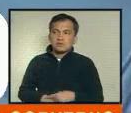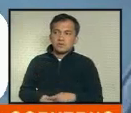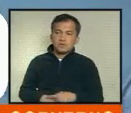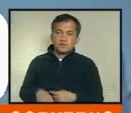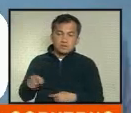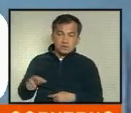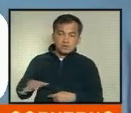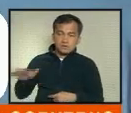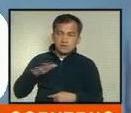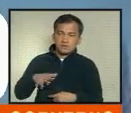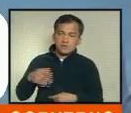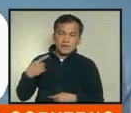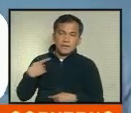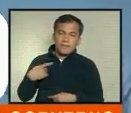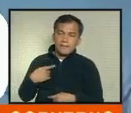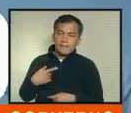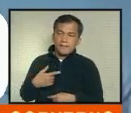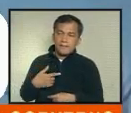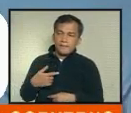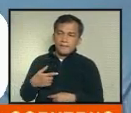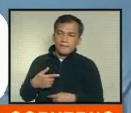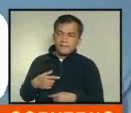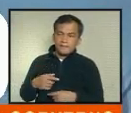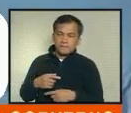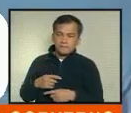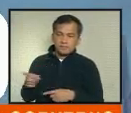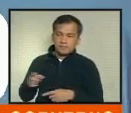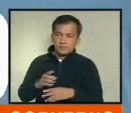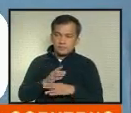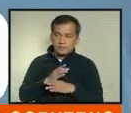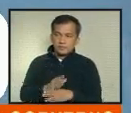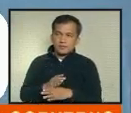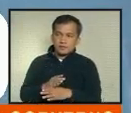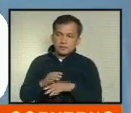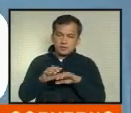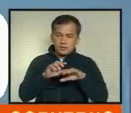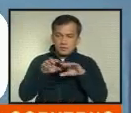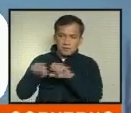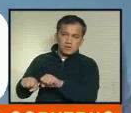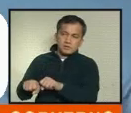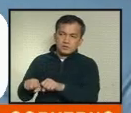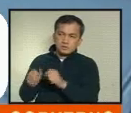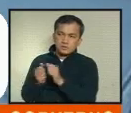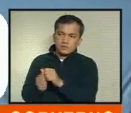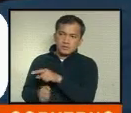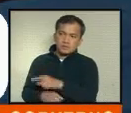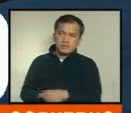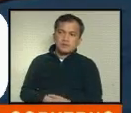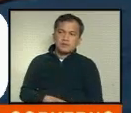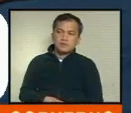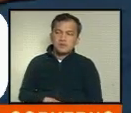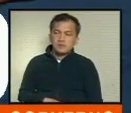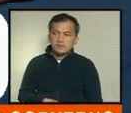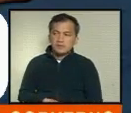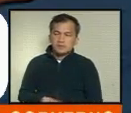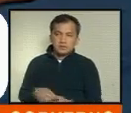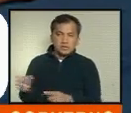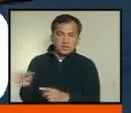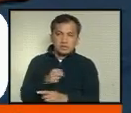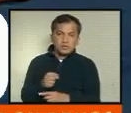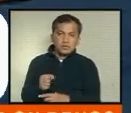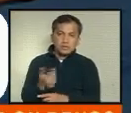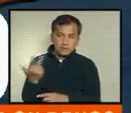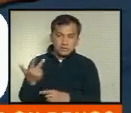doon na sila nagkaroon ng hisas. Pipigilan pa nila ang pag-aresto sa kasama nila. Nakuha sa